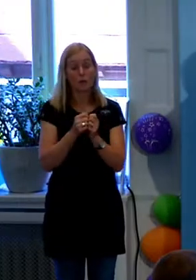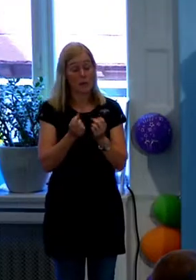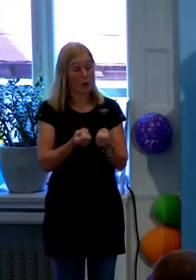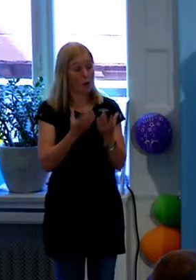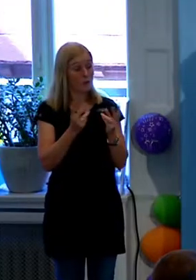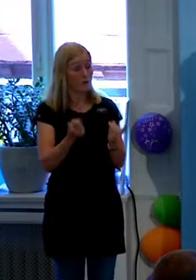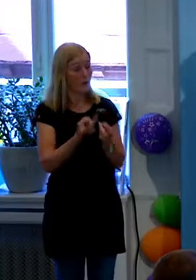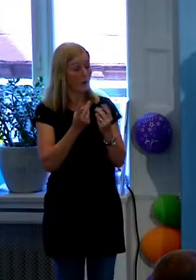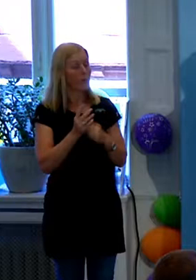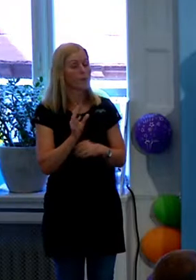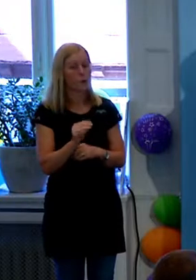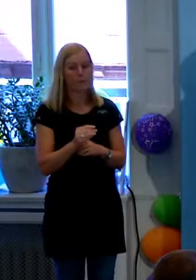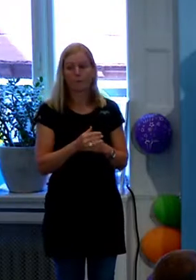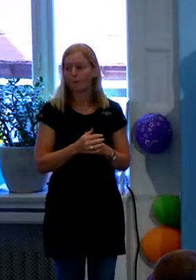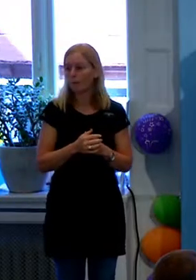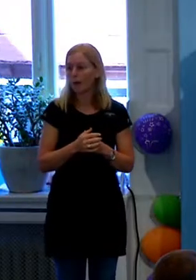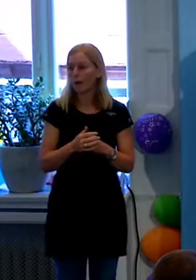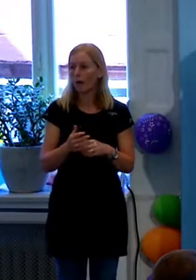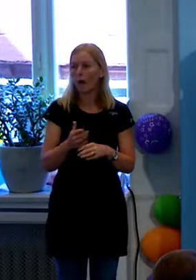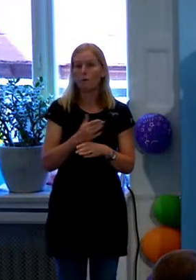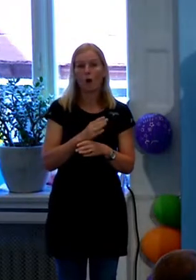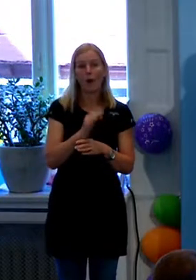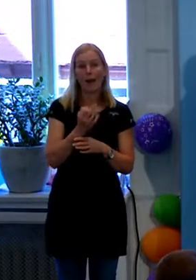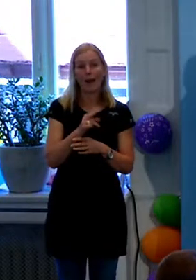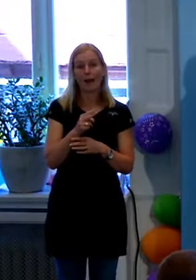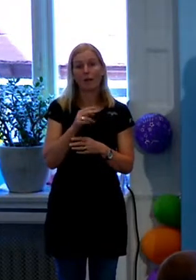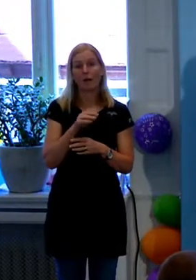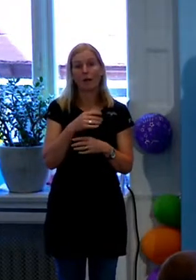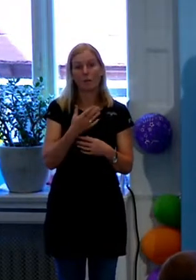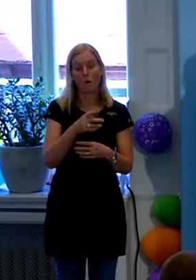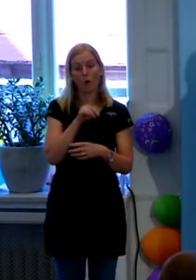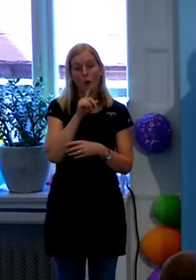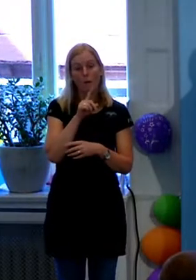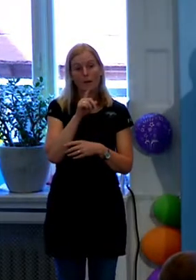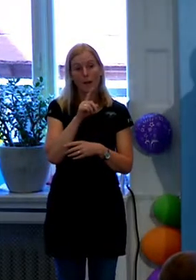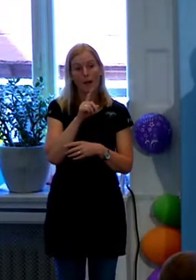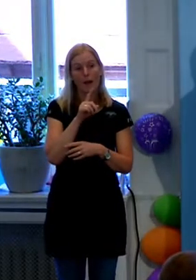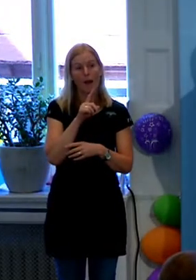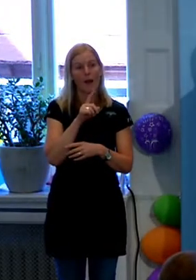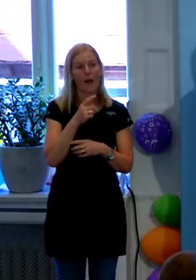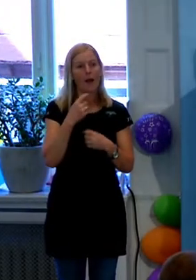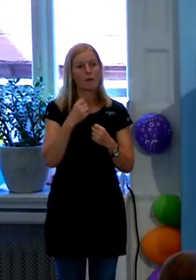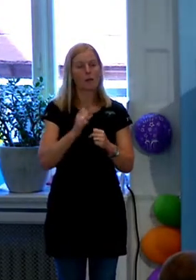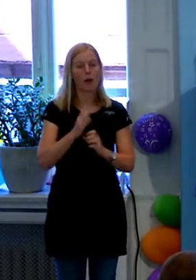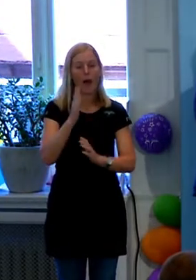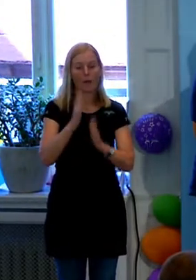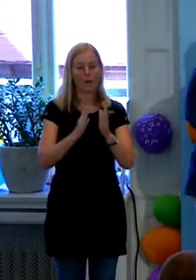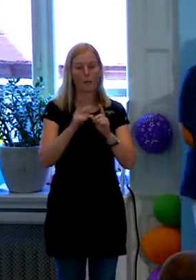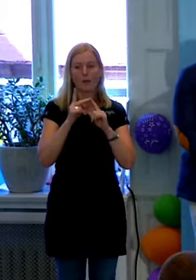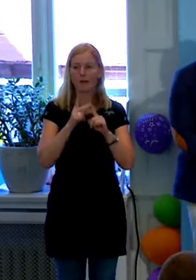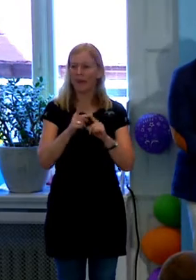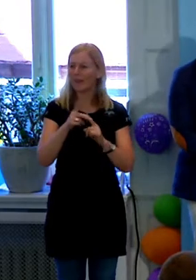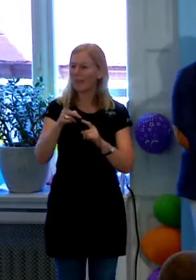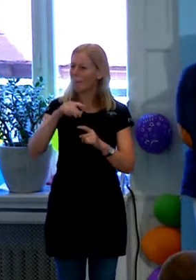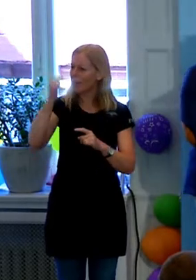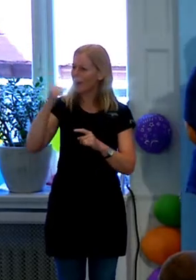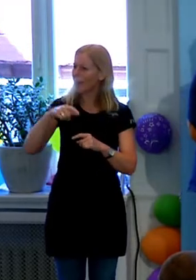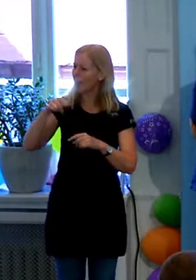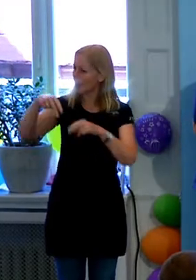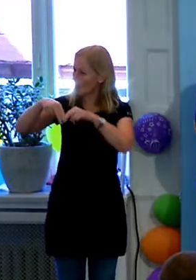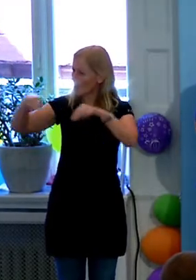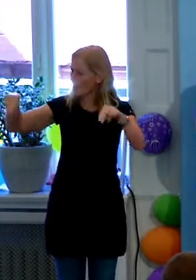Ja. Innan vi låter Elin komma in så vill jag också få en liten... Vi kör hand upp. Det blev lite komplicerat med ni som stod redan där